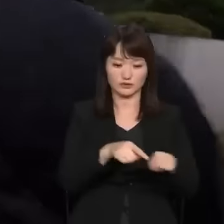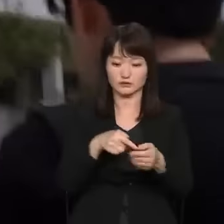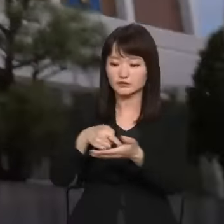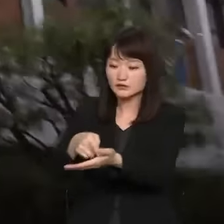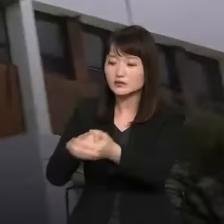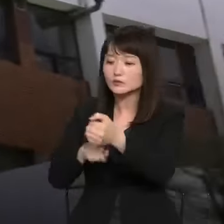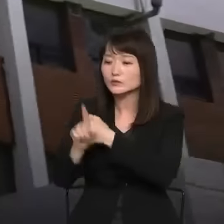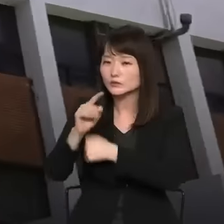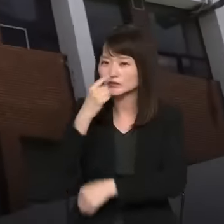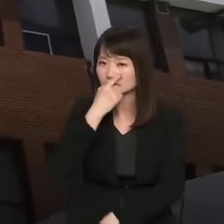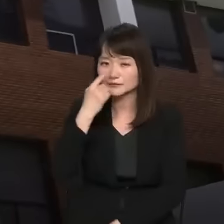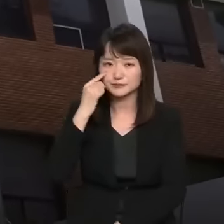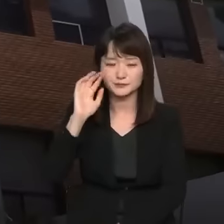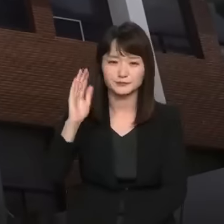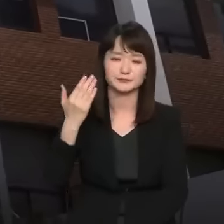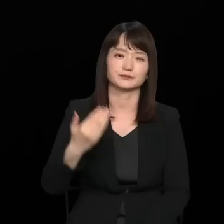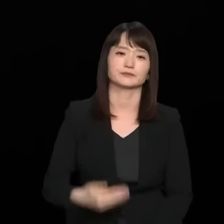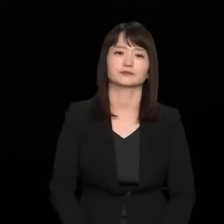확인해봐야겠습니다.